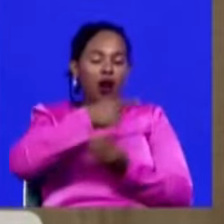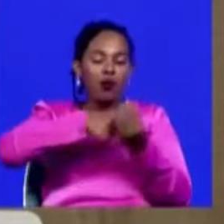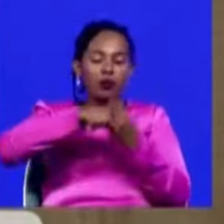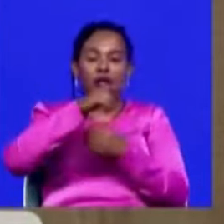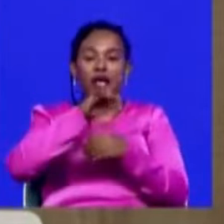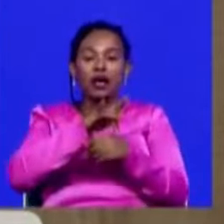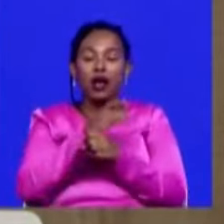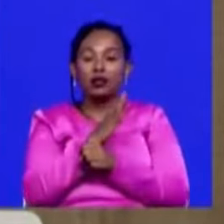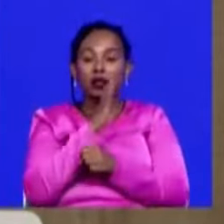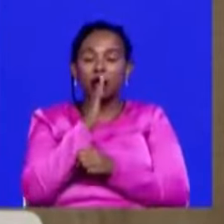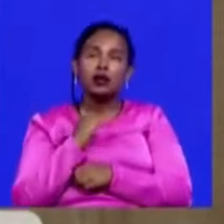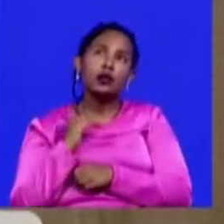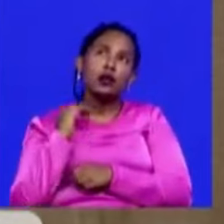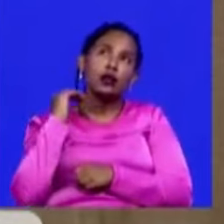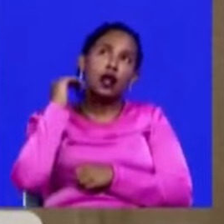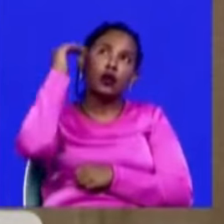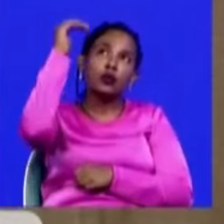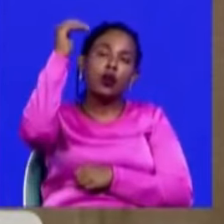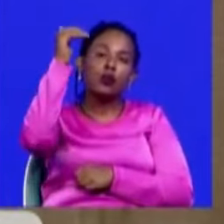ካልሰራን ላይ ከተወጣ በኋላ ችግር አለ።